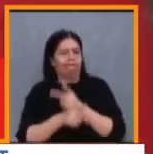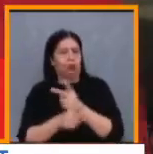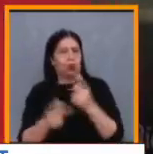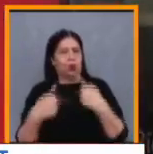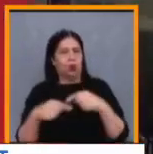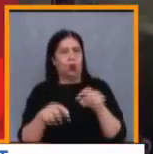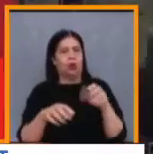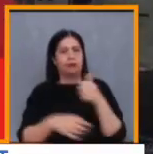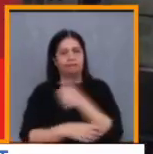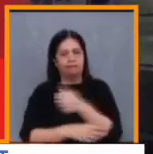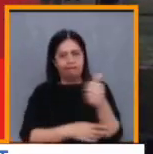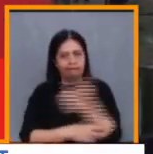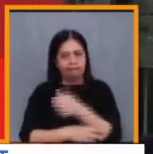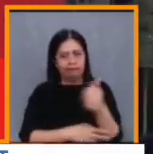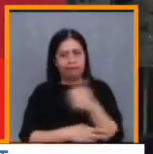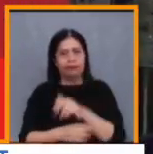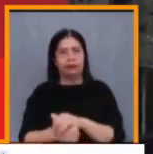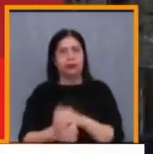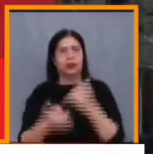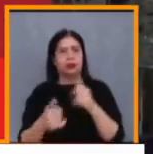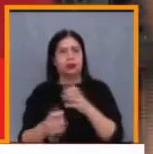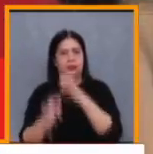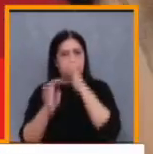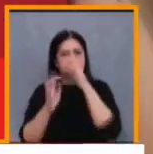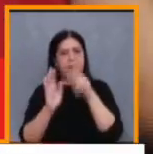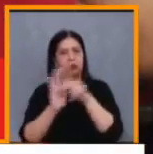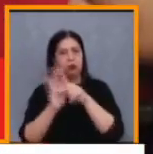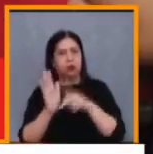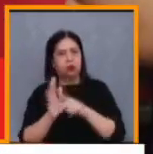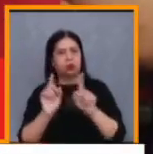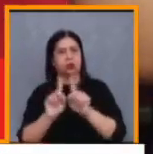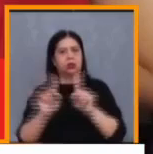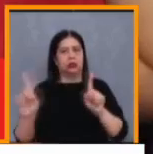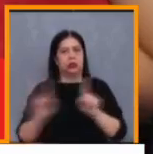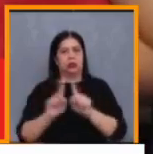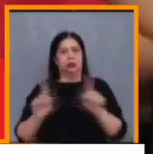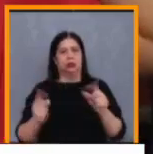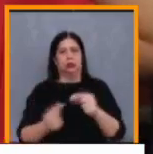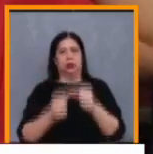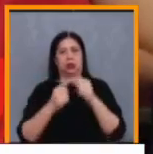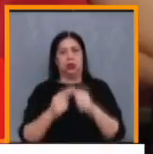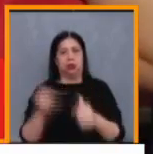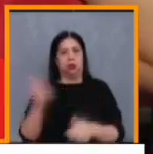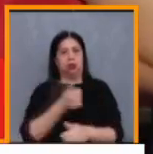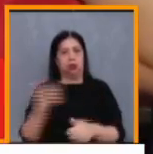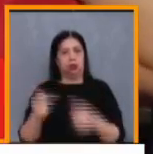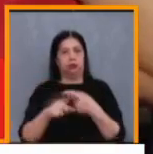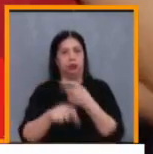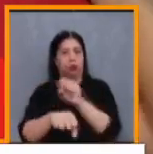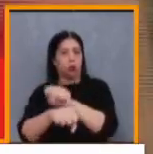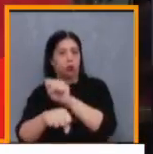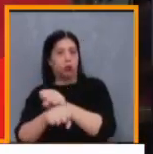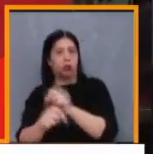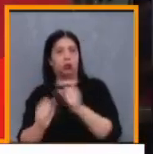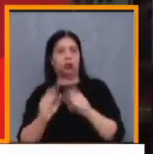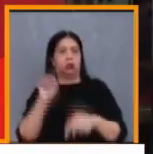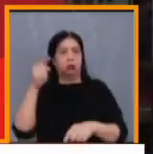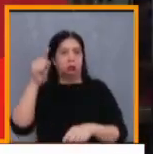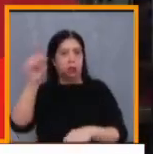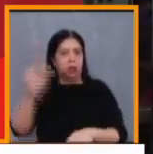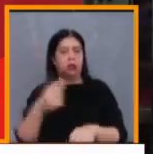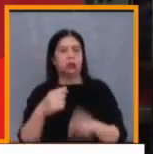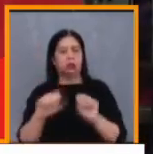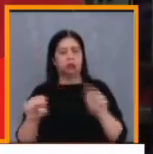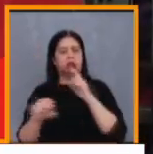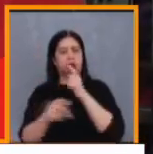Safety protocol pa rin, safe social gamit kasi lalo ngayon, bumibiyahe pa kami galing trabaho, malayo. So, kailangan pa rin talaga ingat para sa